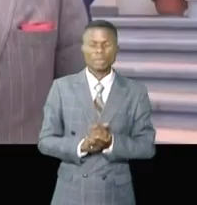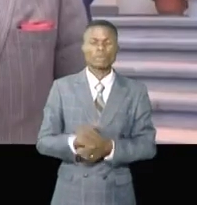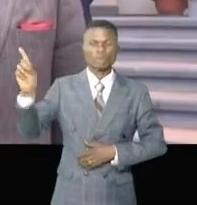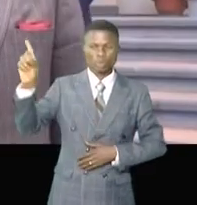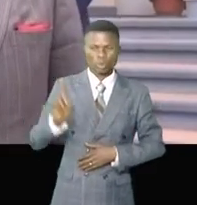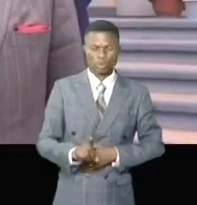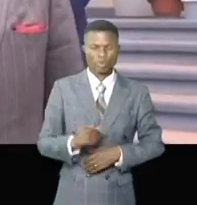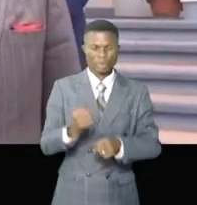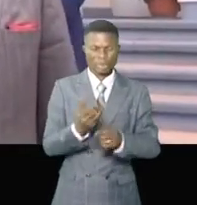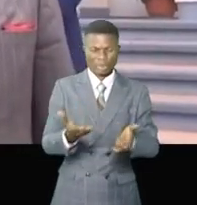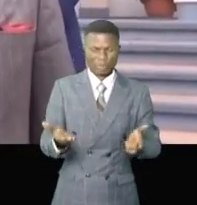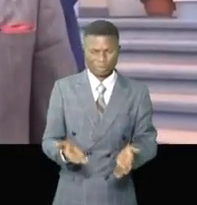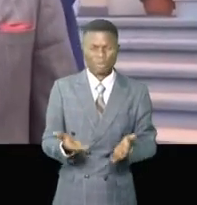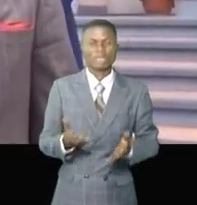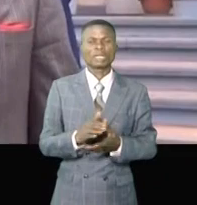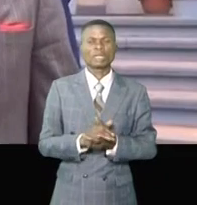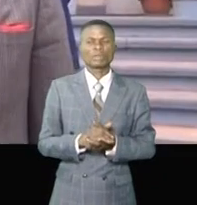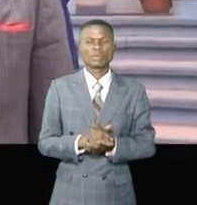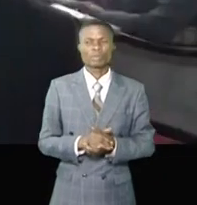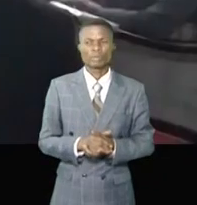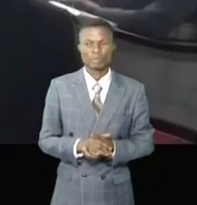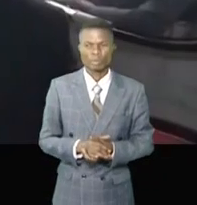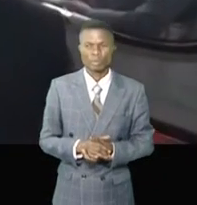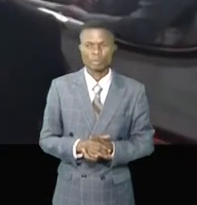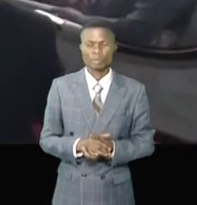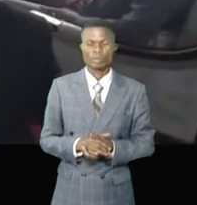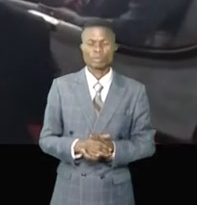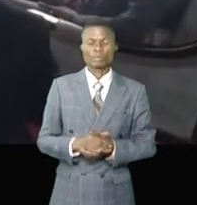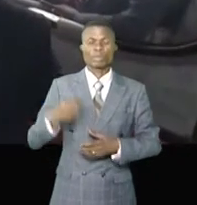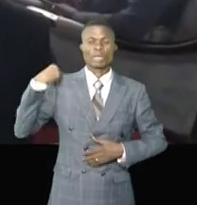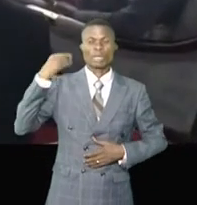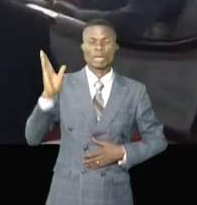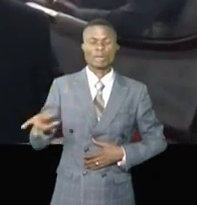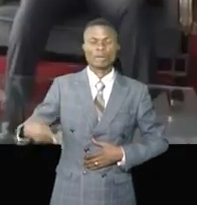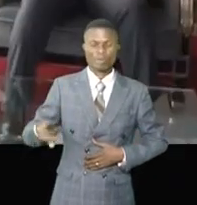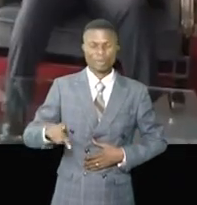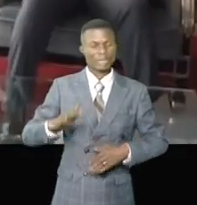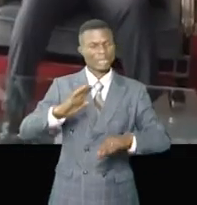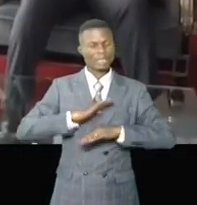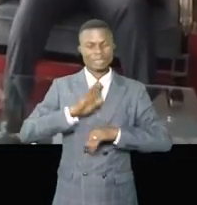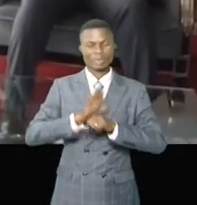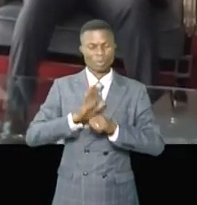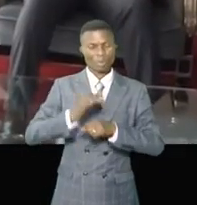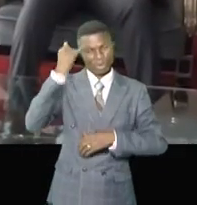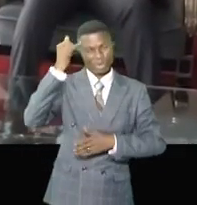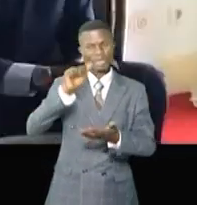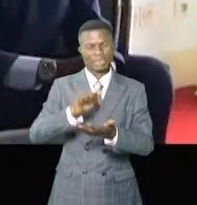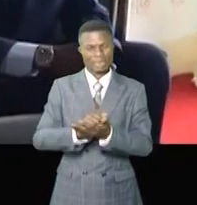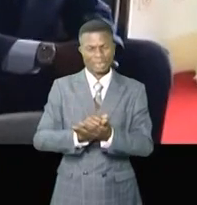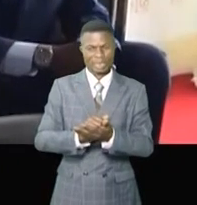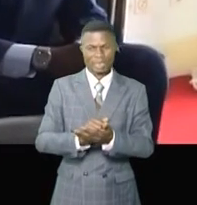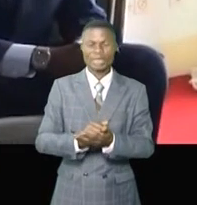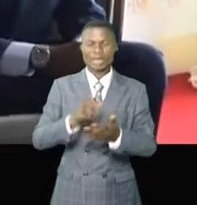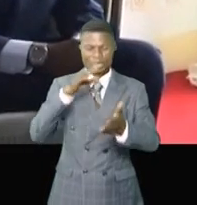gouverneur, pour Kenya and DRC. Le chef de l'équipe provinciale Jacques Kabula Katoué s'est dit très satisfait de cet échange qui